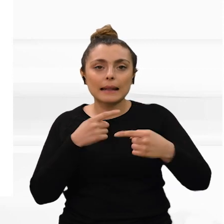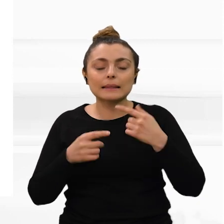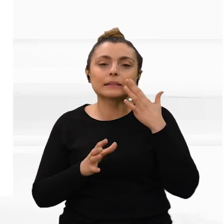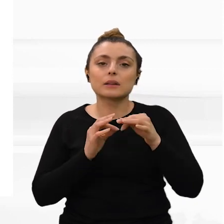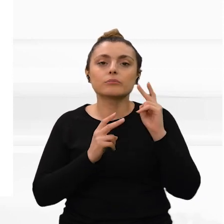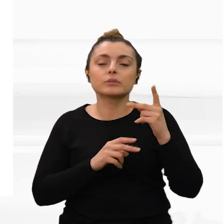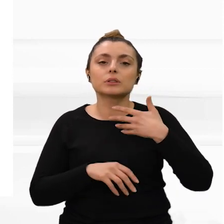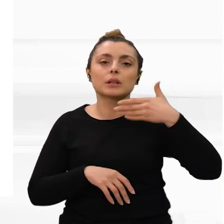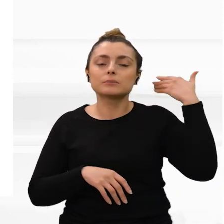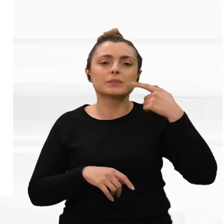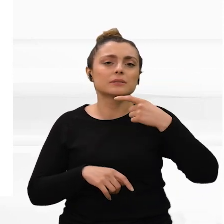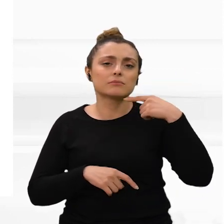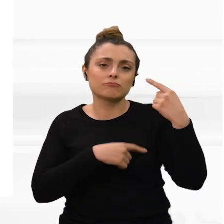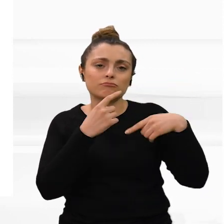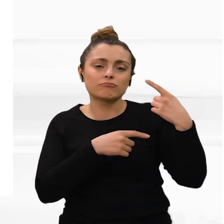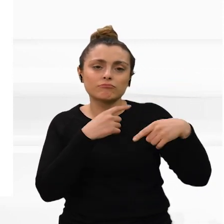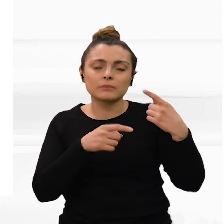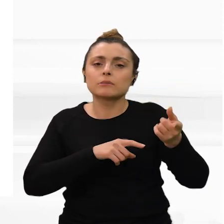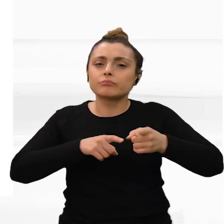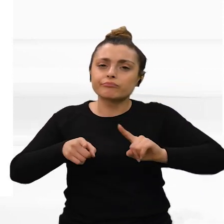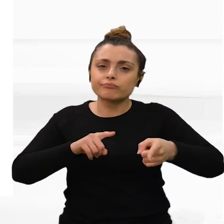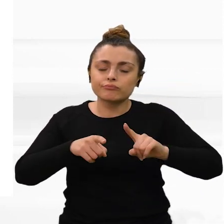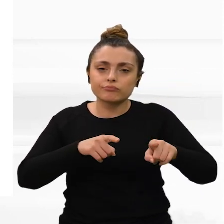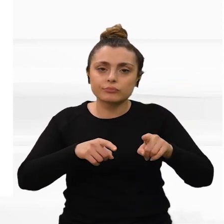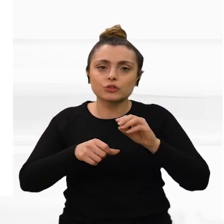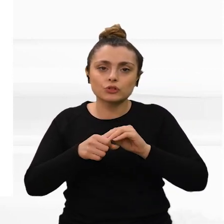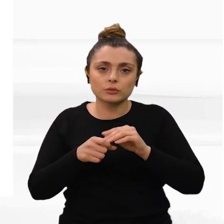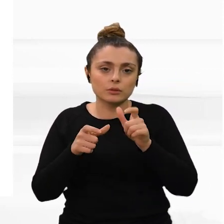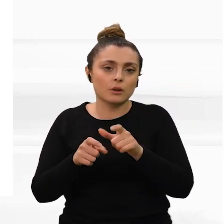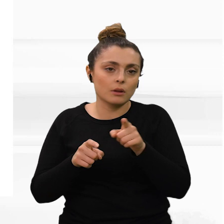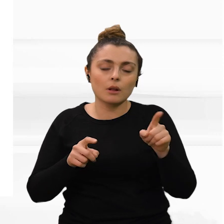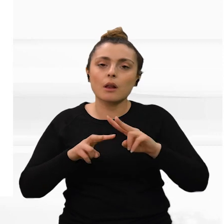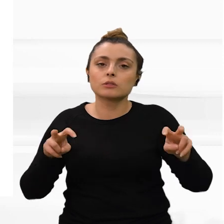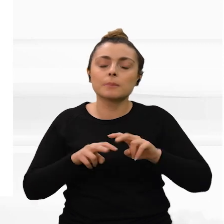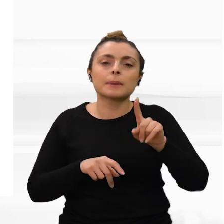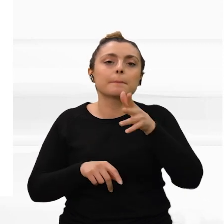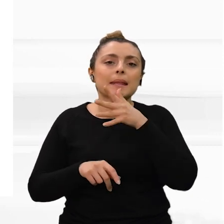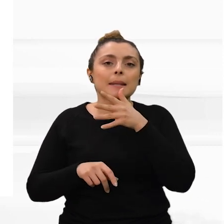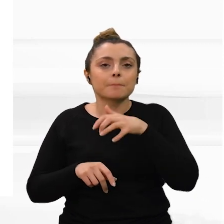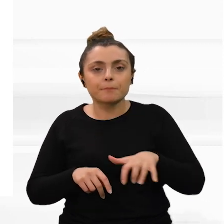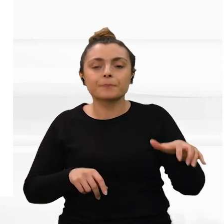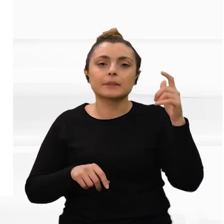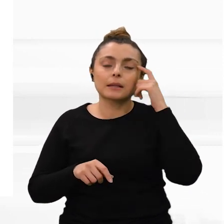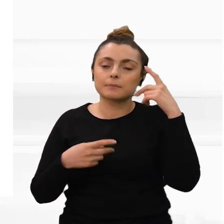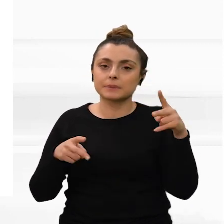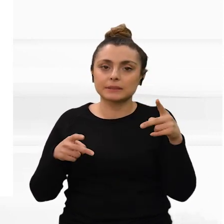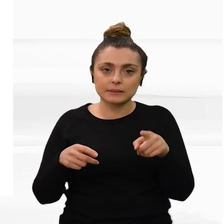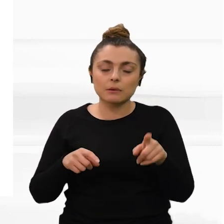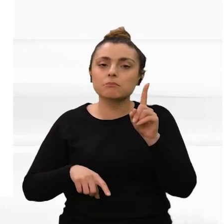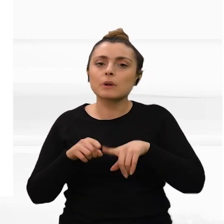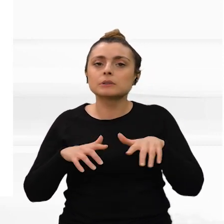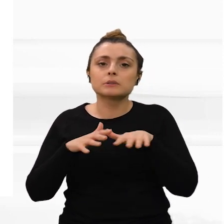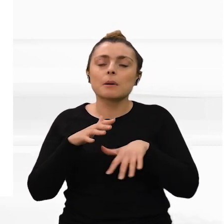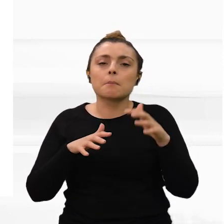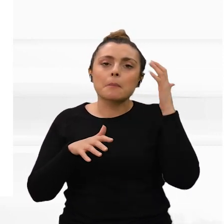insanlığa dair geçmişi moleküler genetik teknikler ver nokta nokta araştıran bir bilim dalı olarak tanımlanabilir